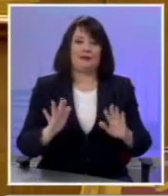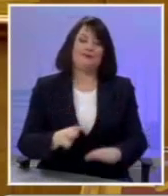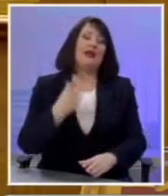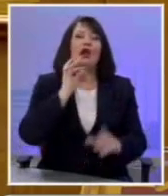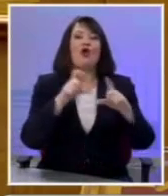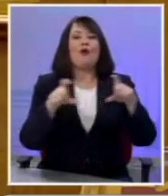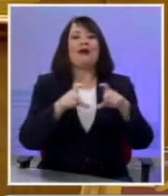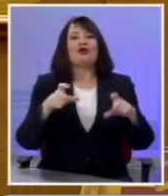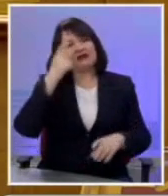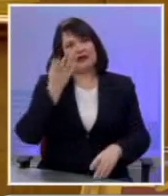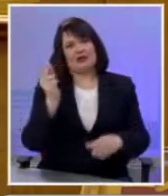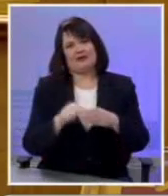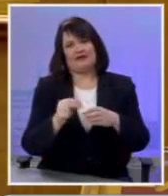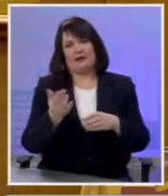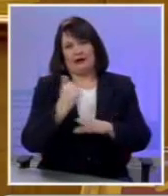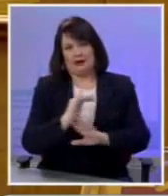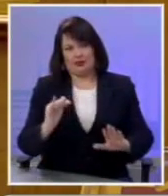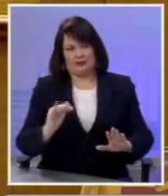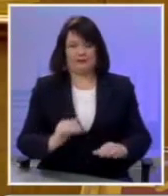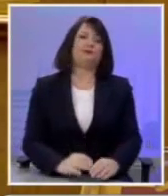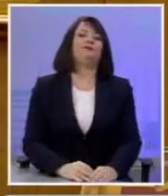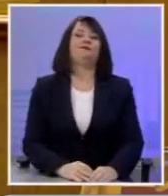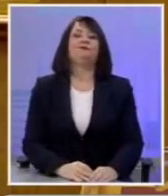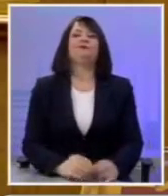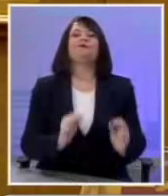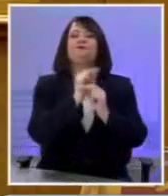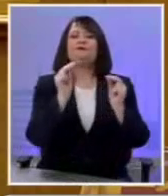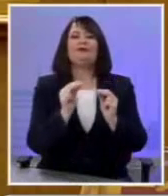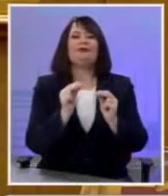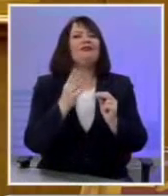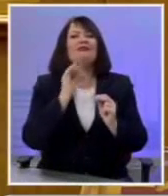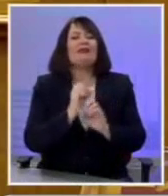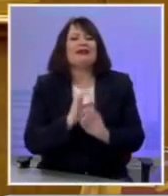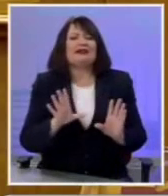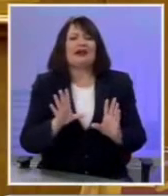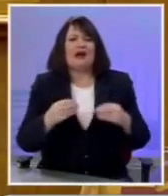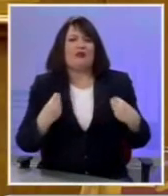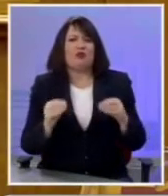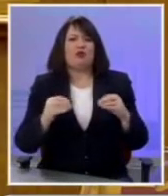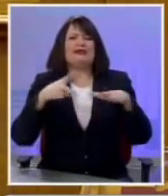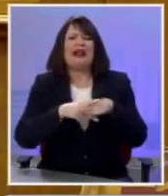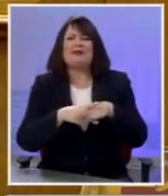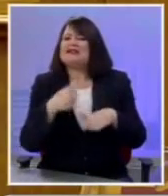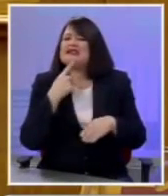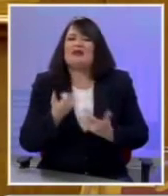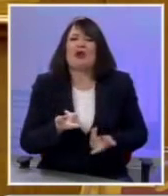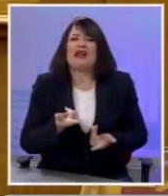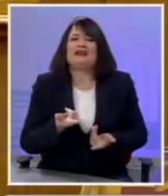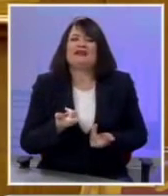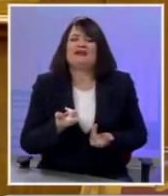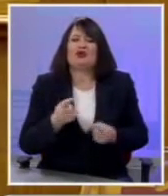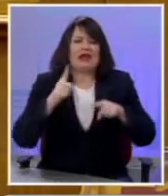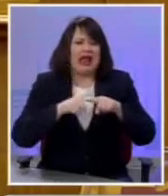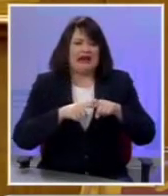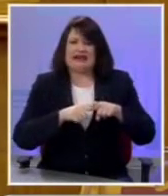δεν είχαν δικαίωμα ψήφου. Άρα για ποιον ξαφνικό αφελληνισμό μιλάτε? Και τι πραγματικά σημαίνει